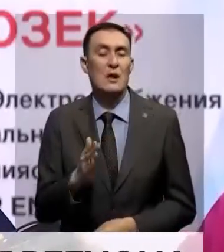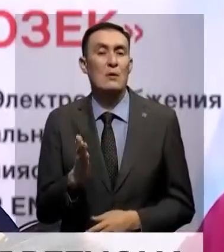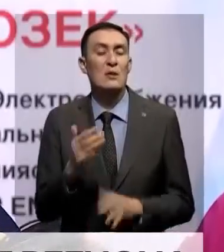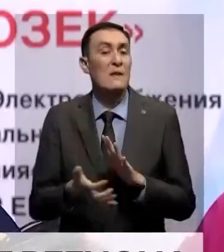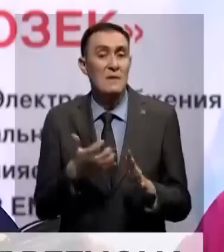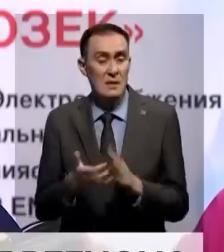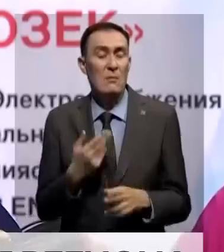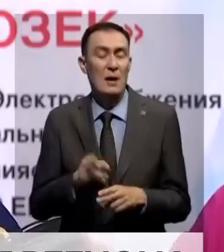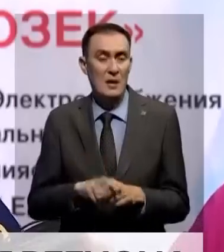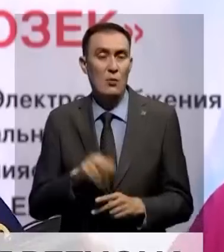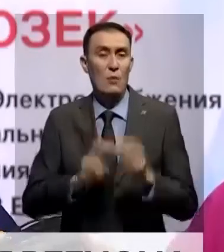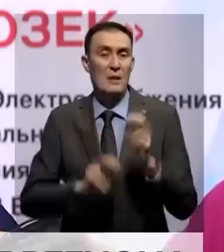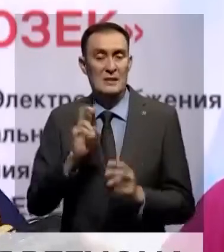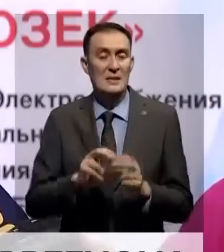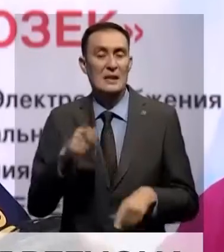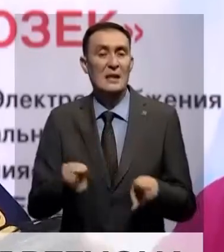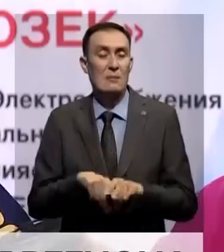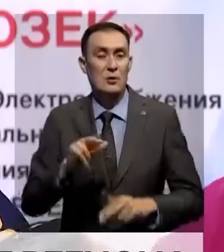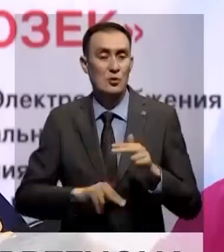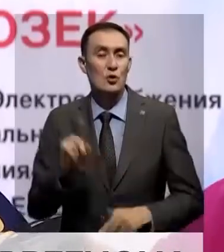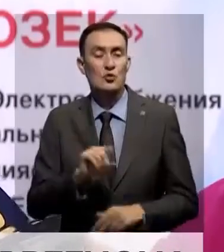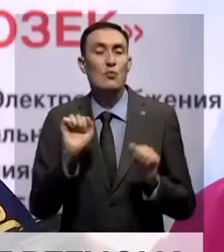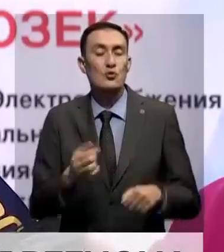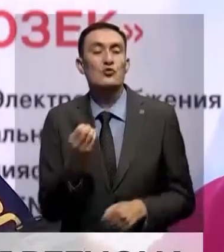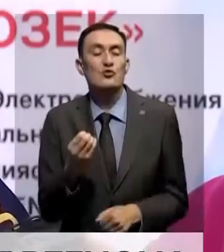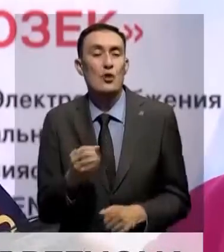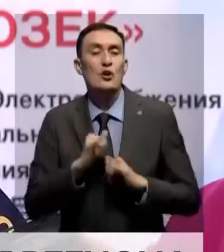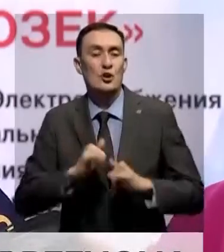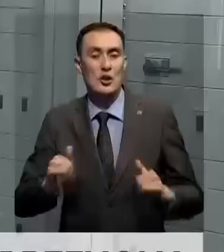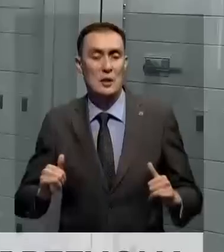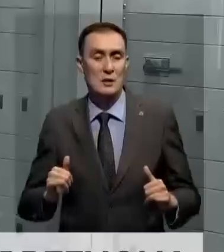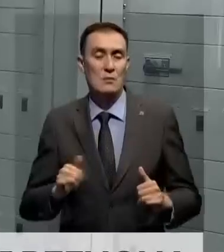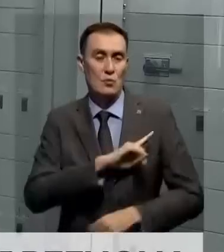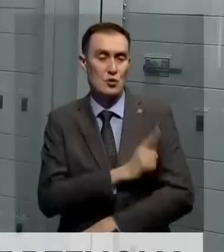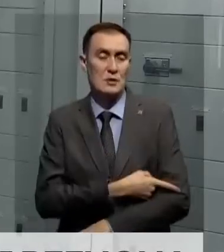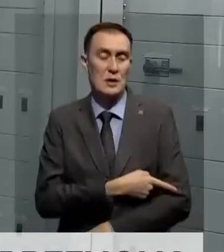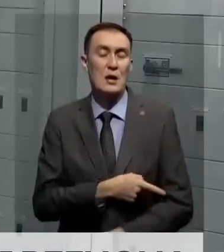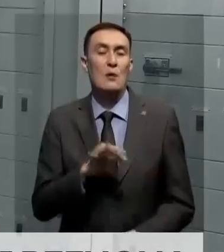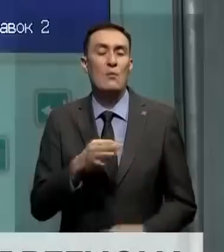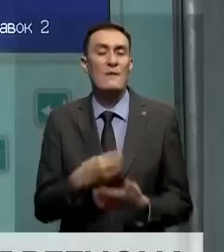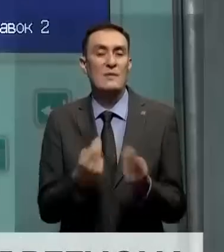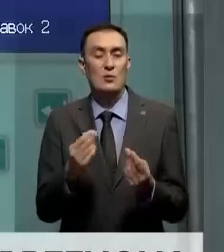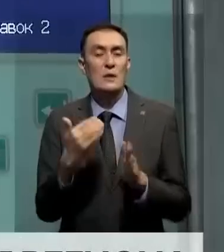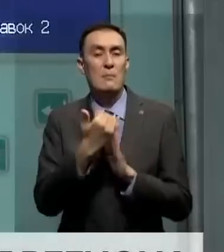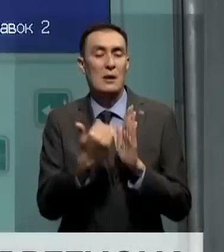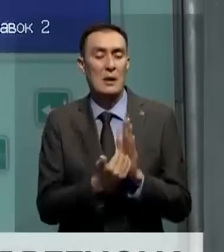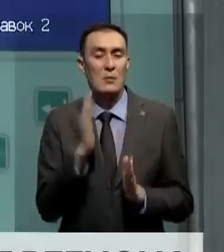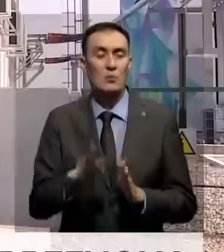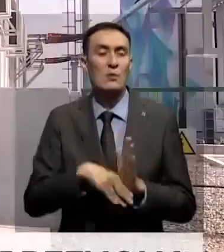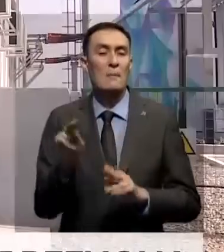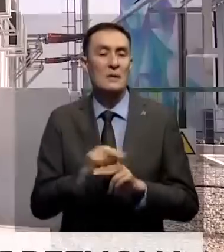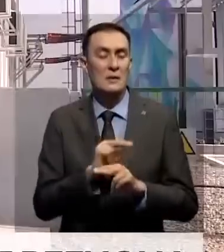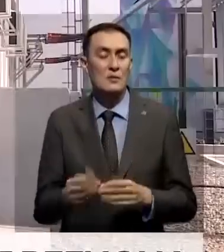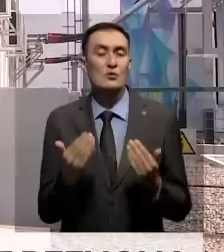дефицит, поэтому подстанция именно построена таким образом, что она имеет возможности к расширению. Согласно инвестиционной программе, будут